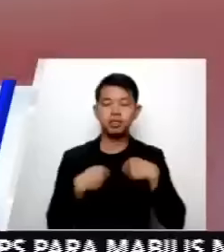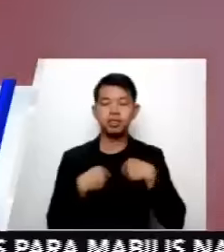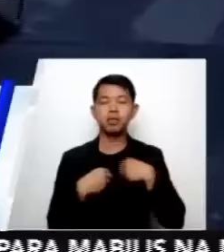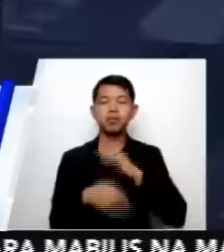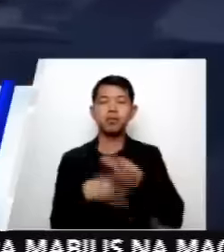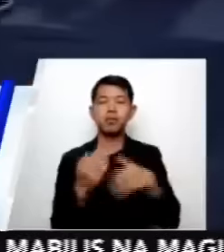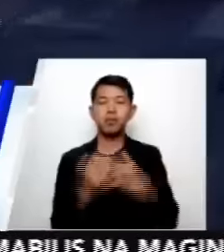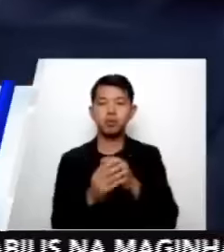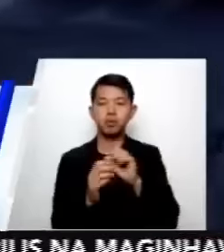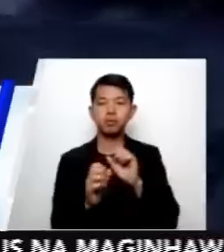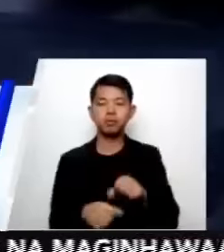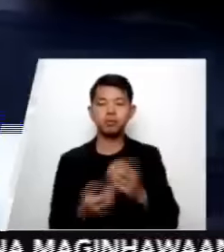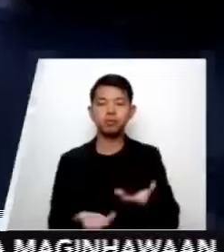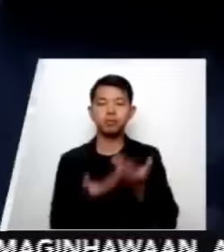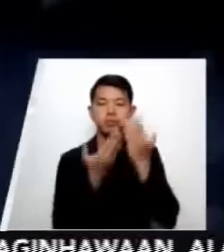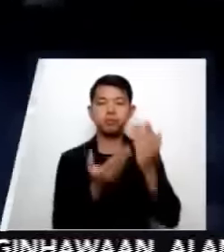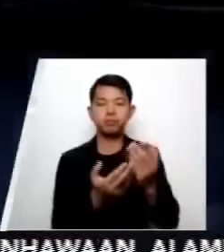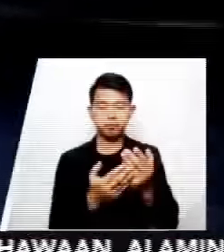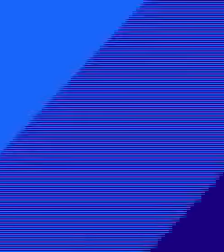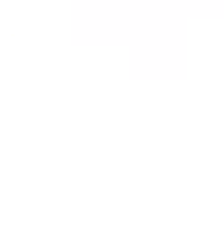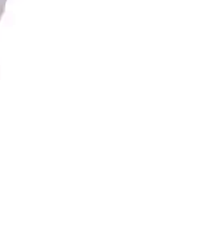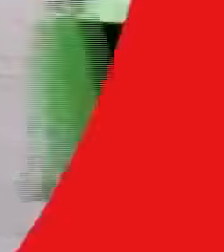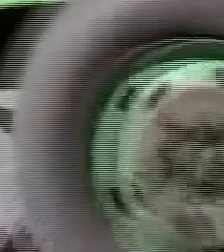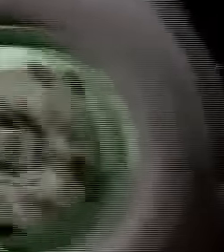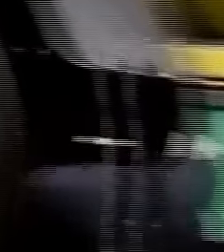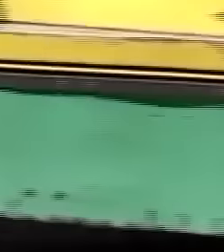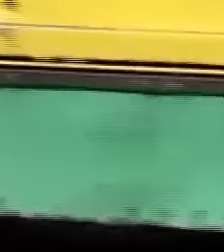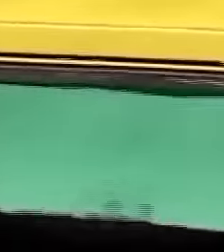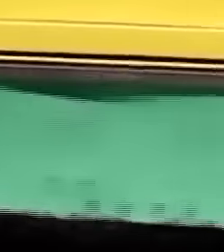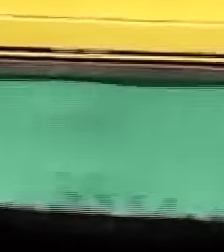minimum requirements lang ang dala.